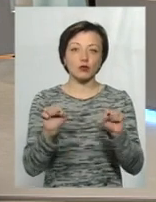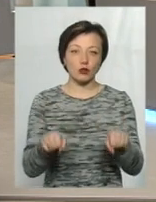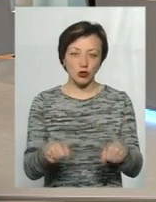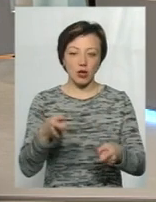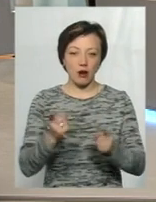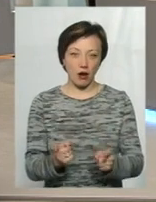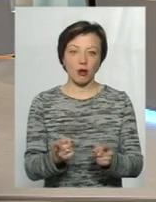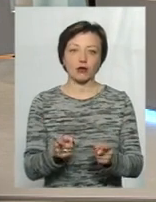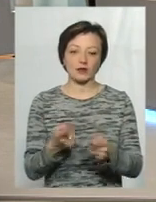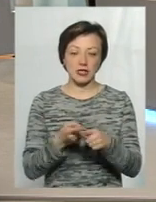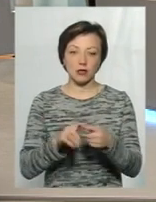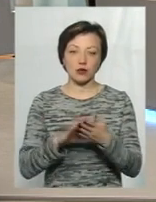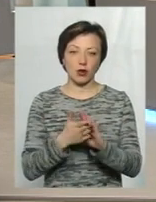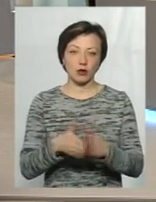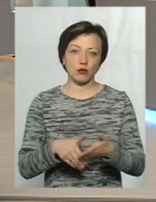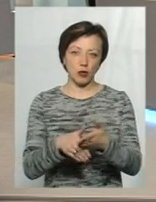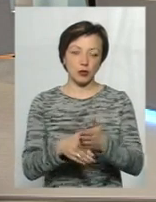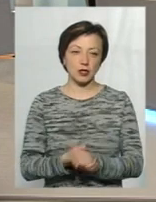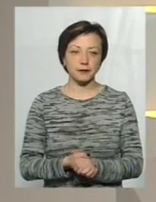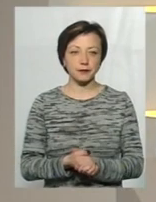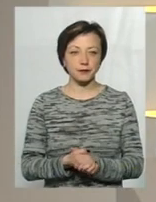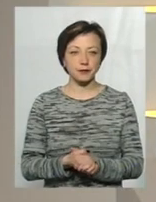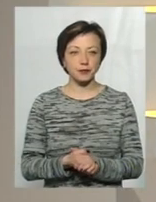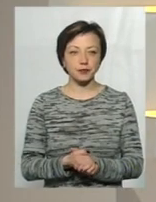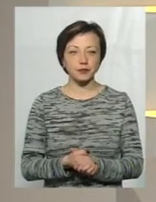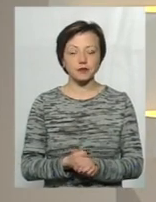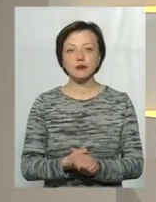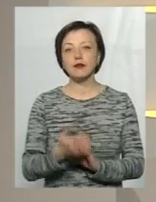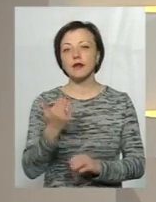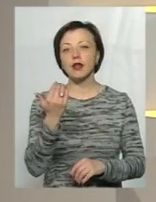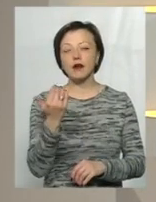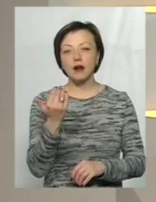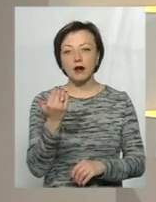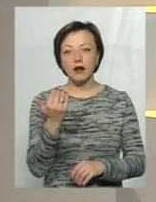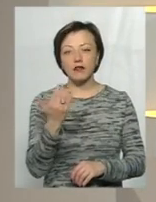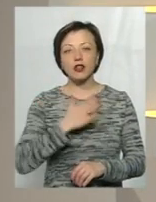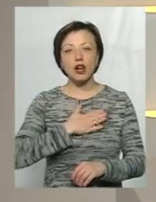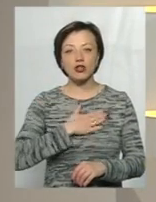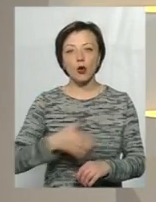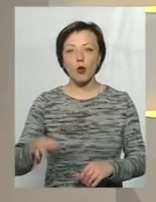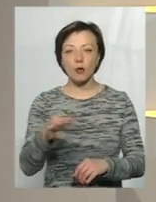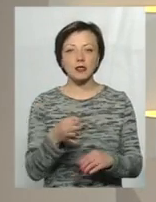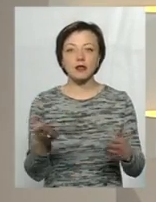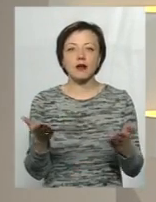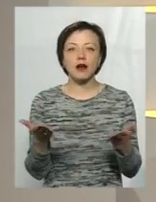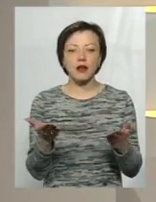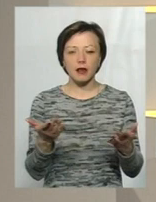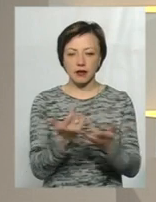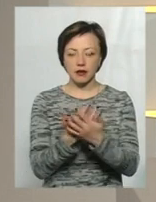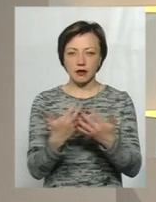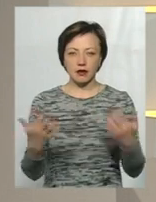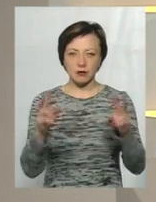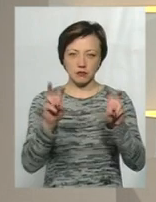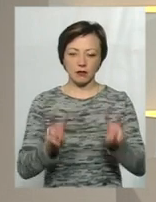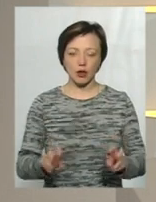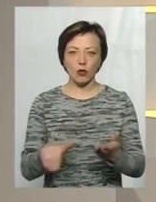зможе реально в цій ситуації допомогти. А скажіть, а в нашій області взагалі який діапазон допомоги